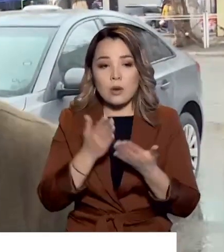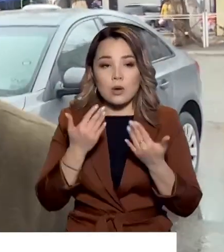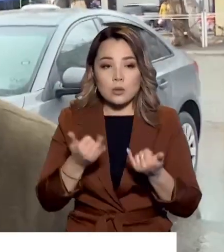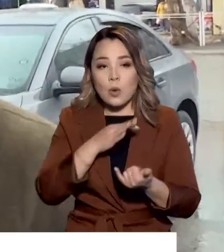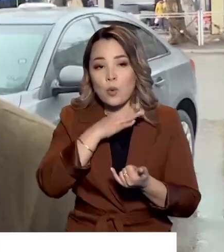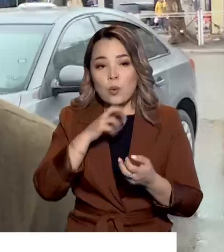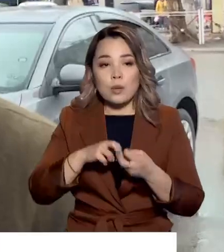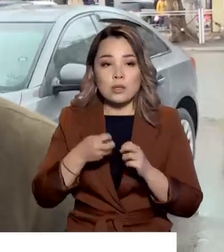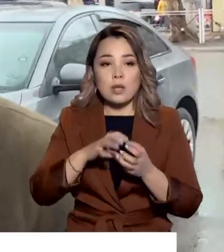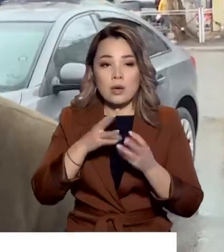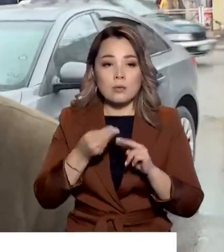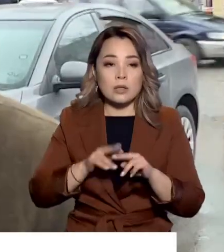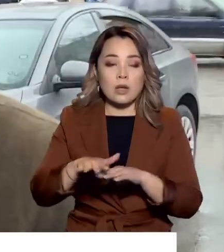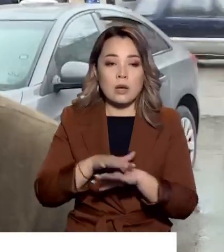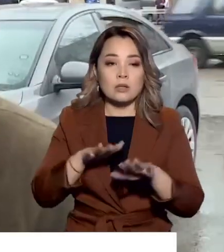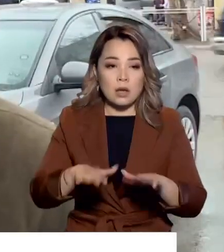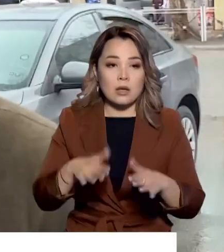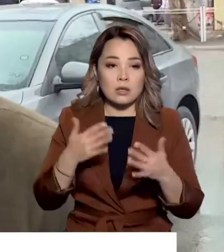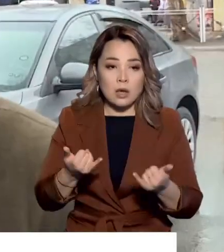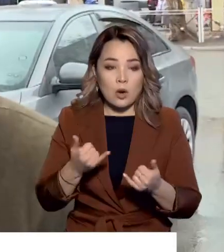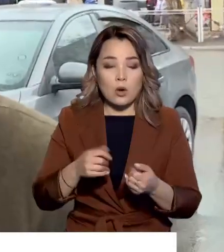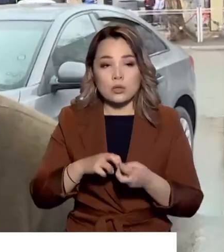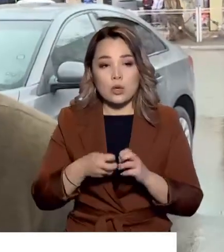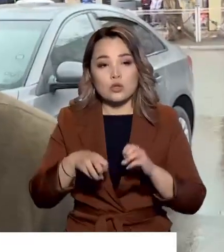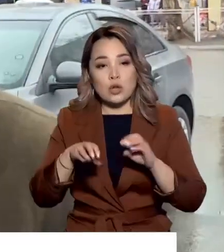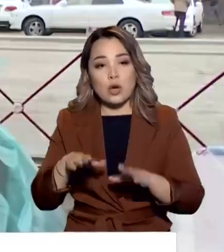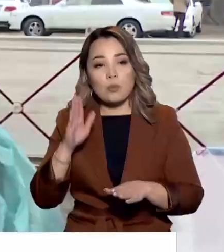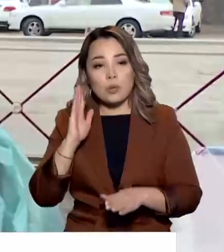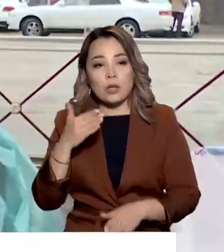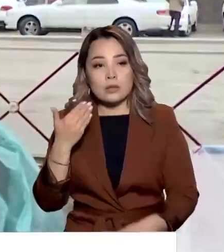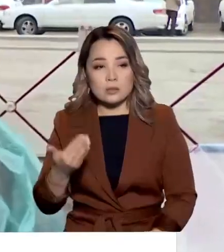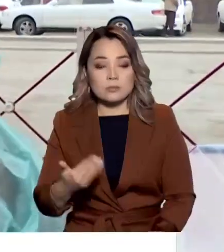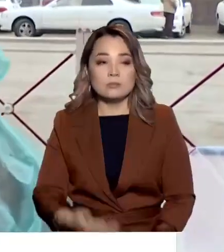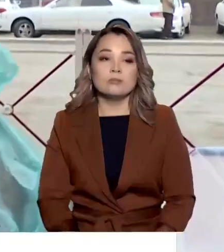көп мәселелер осында шешілетін болады.